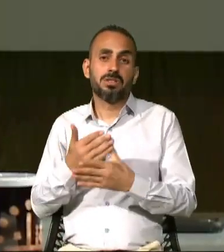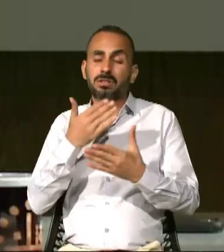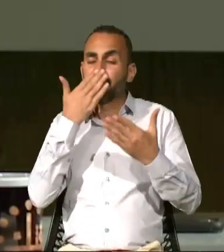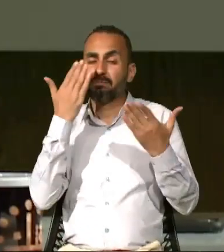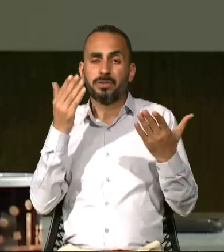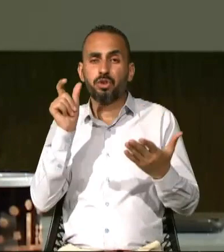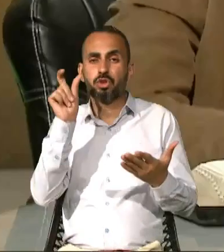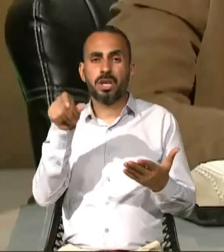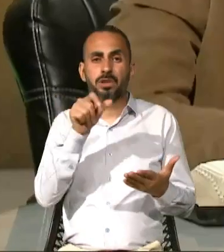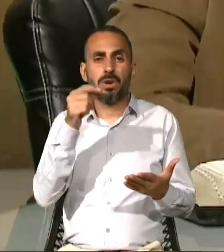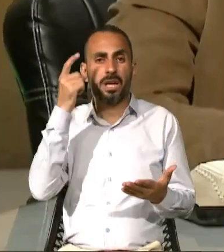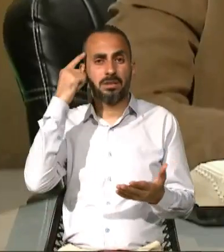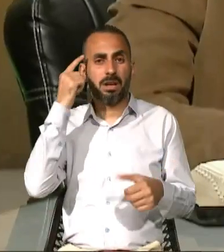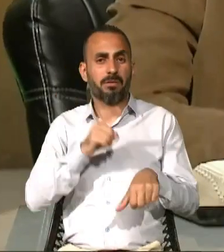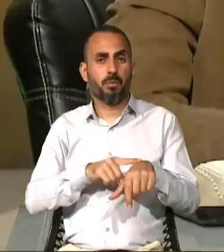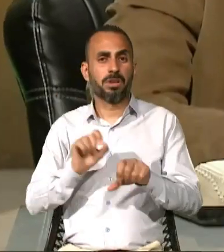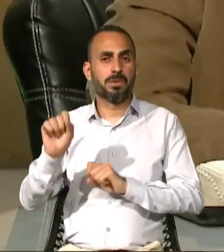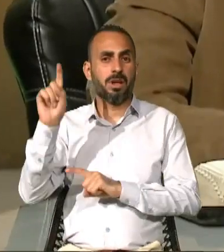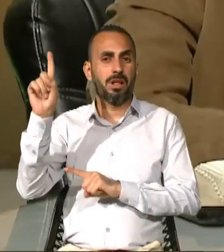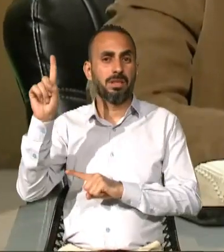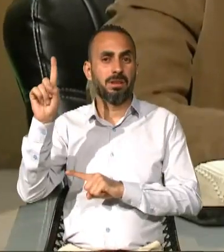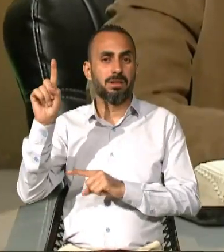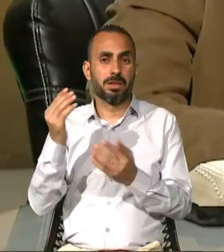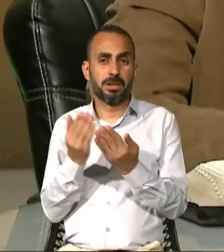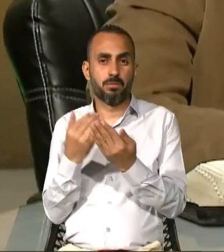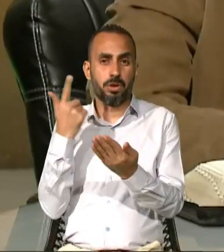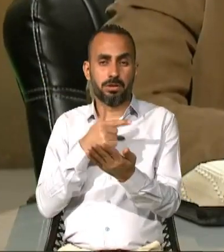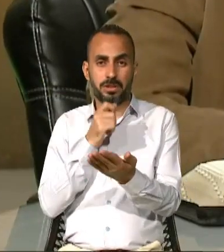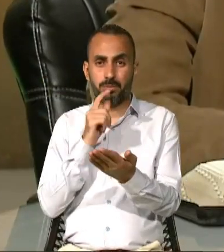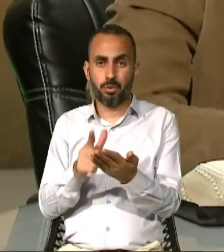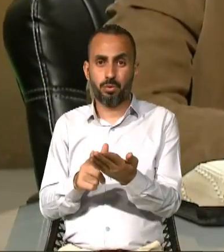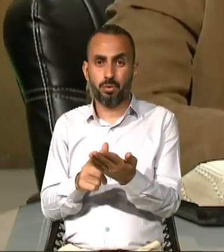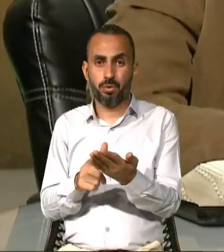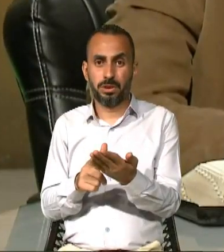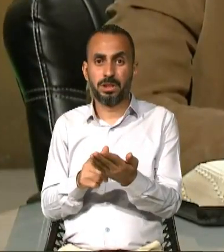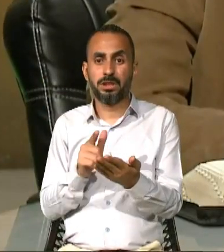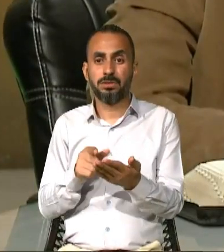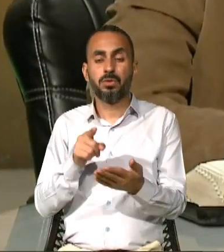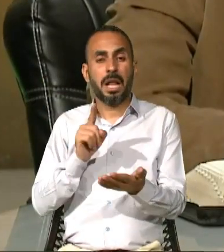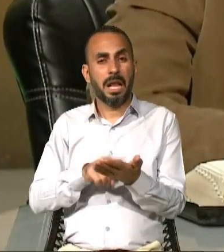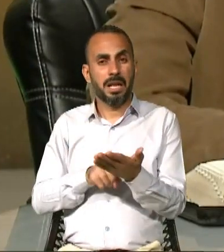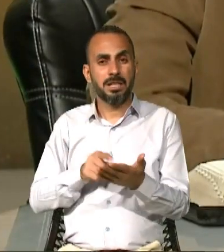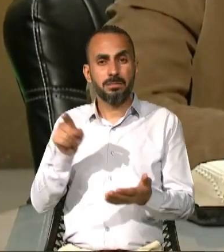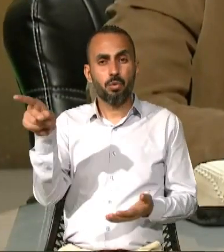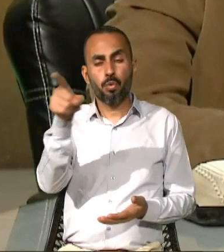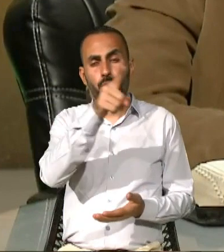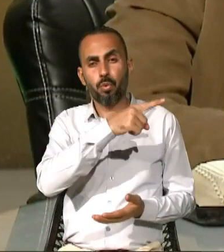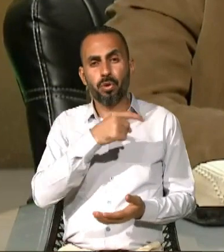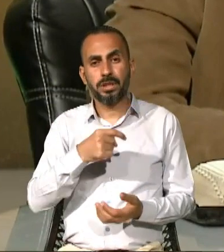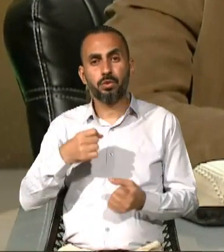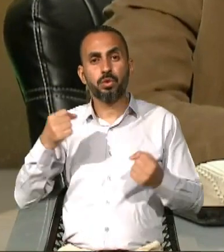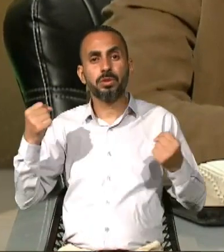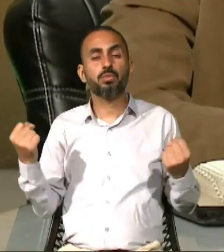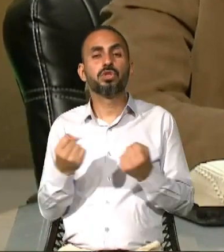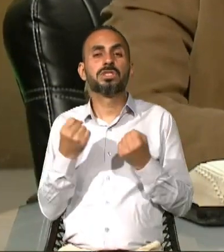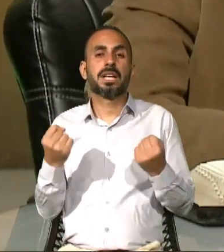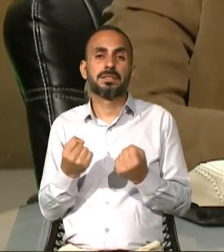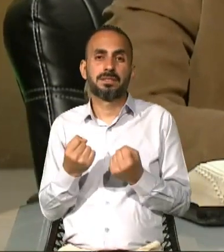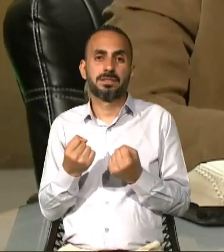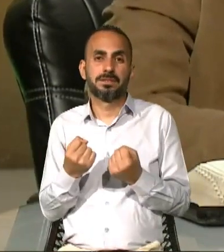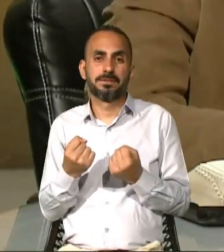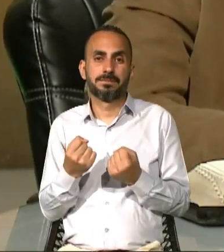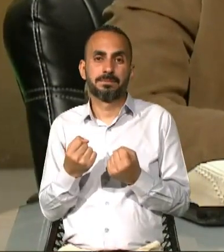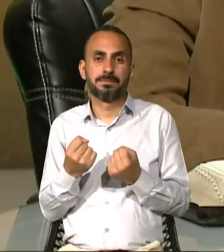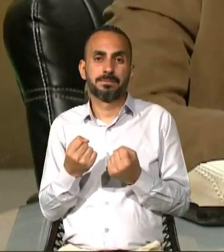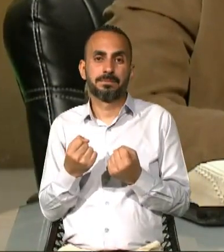قال الكلام ده في متى 24. فالرب يعني خلينا مستعدين. ونفسي لو في حد بيسمعنا النهارده في البرنامج مش